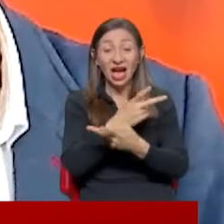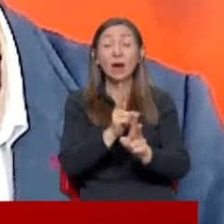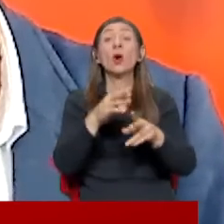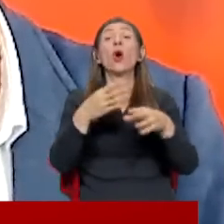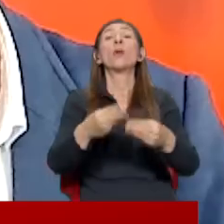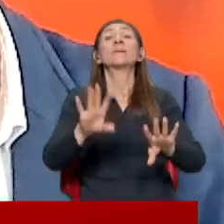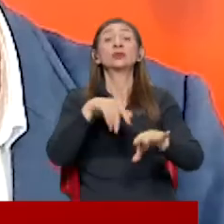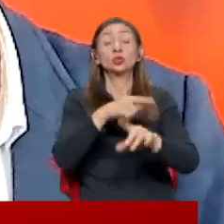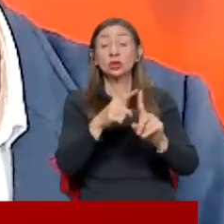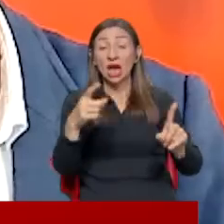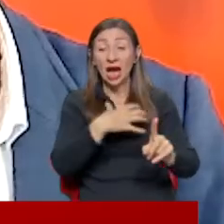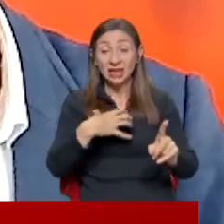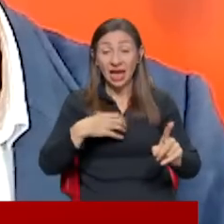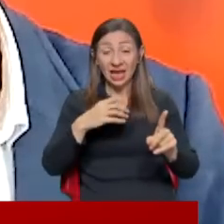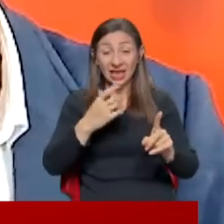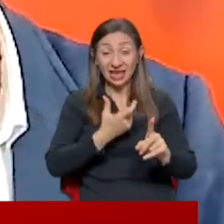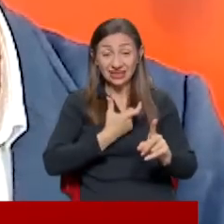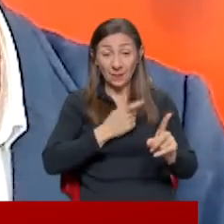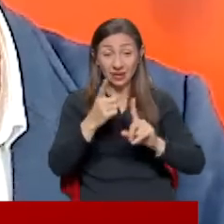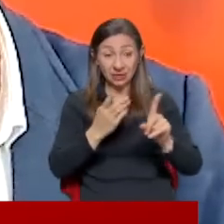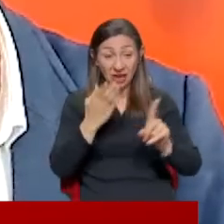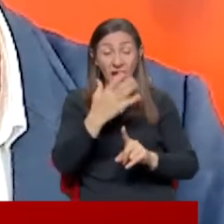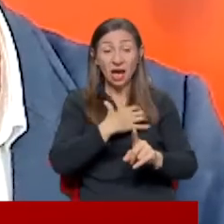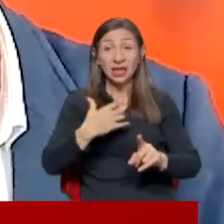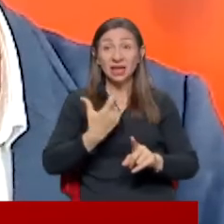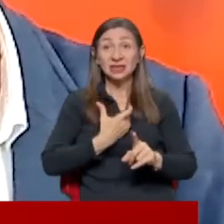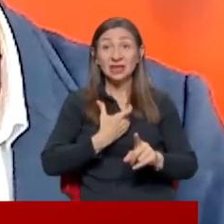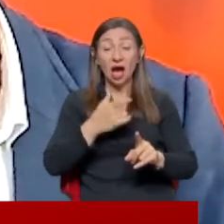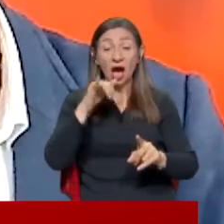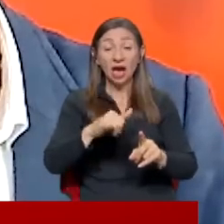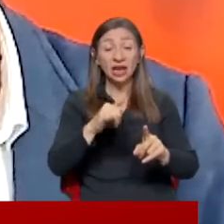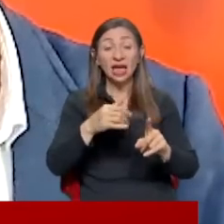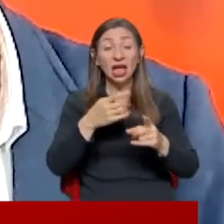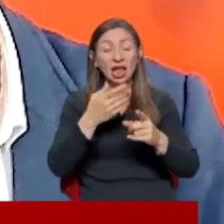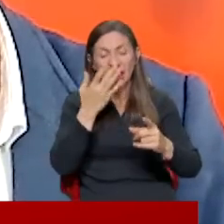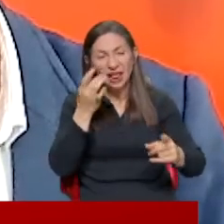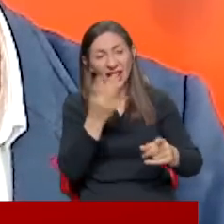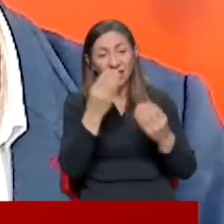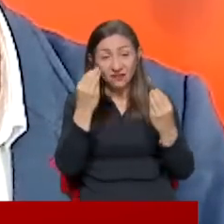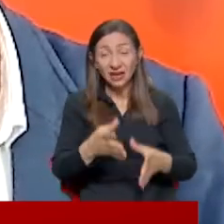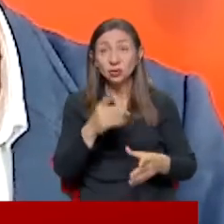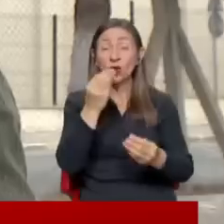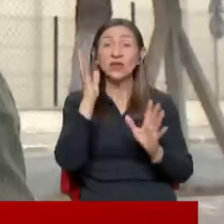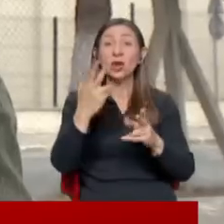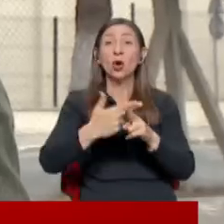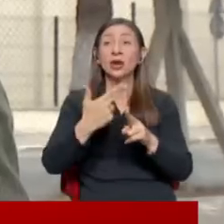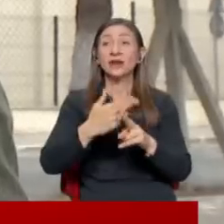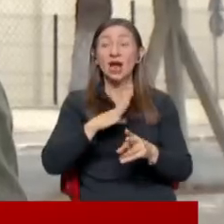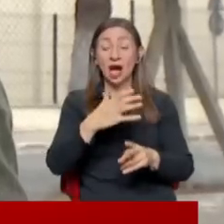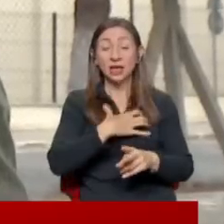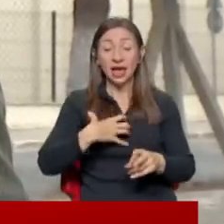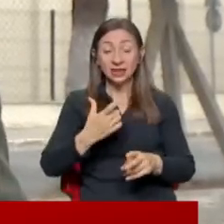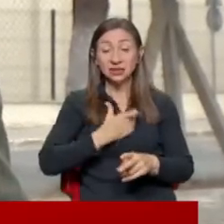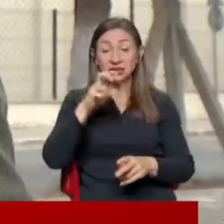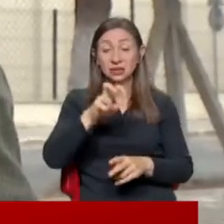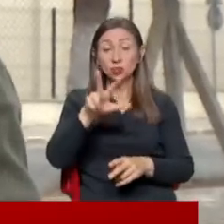bırakılmaması nedeniyle süreci Anayasa Mahkemesi'ne taşındığında Anayasa Mahkemesi'nin hak ihlali verdiği çok fazla örnek var. Anayasamızın